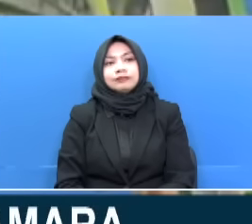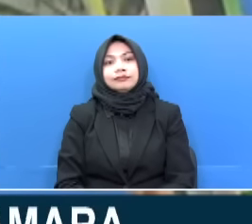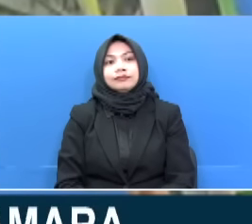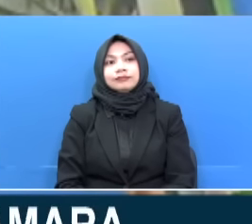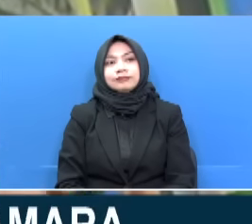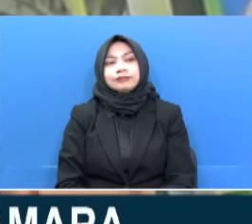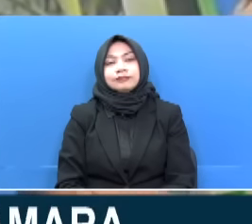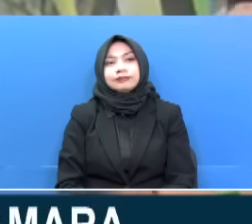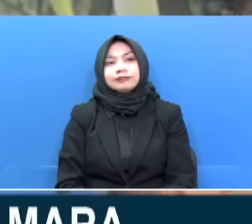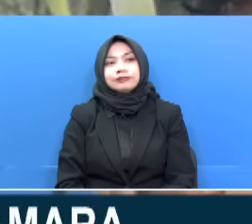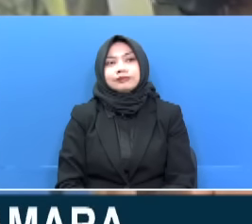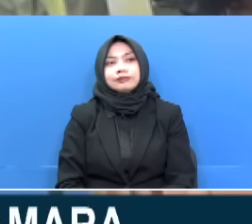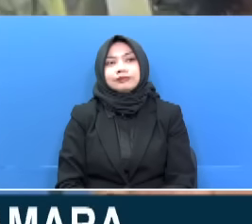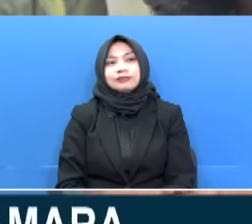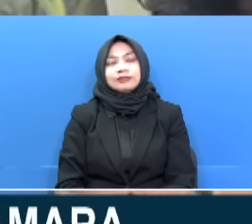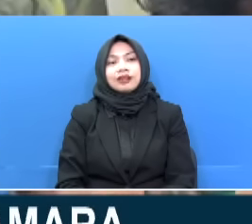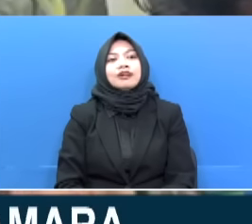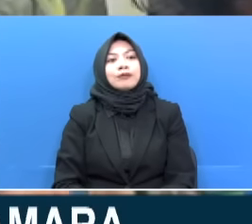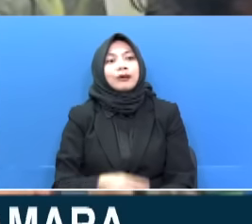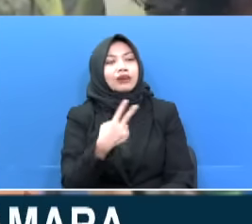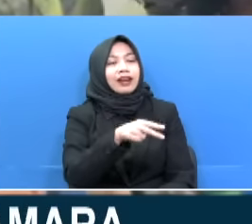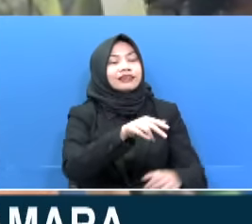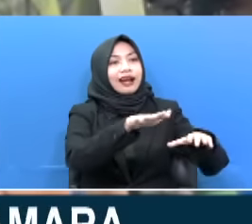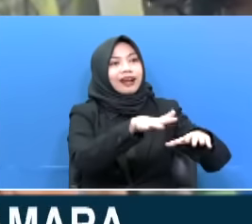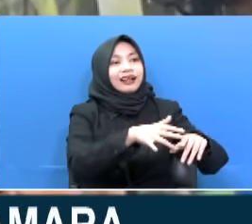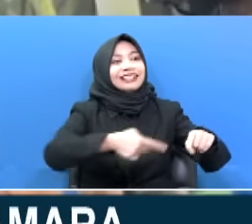paling mengenaskan itu pas anak saya